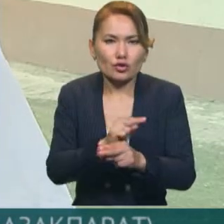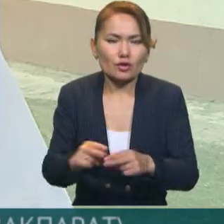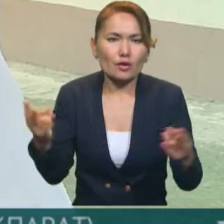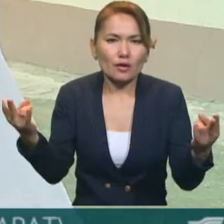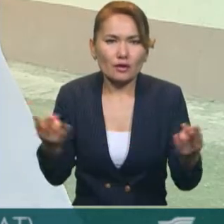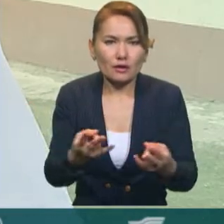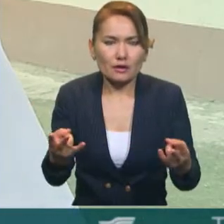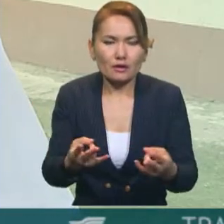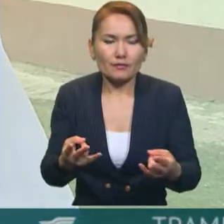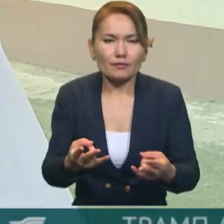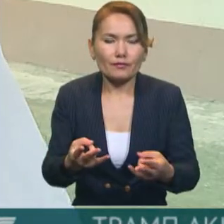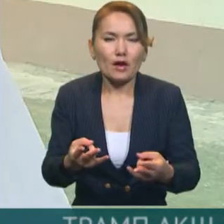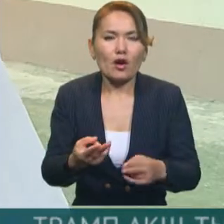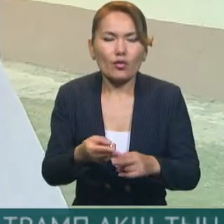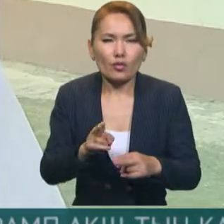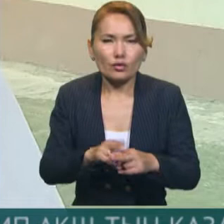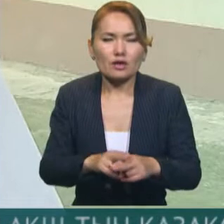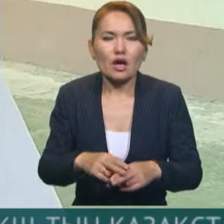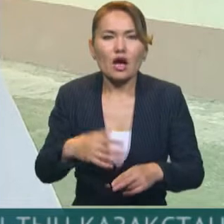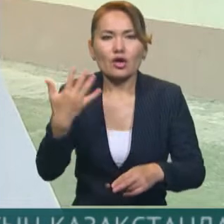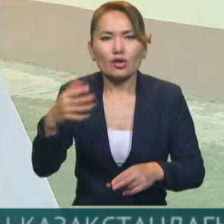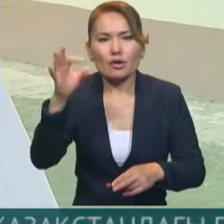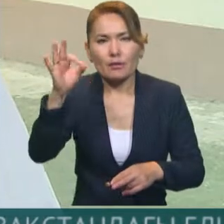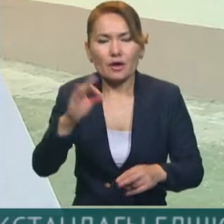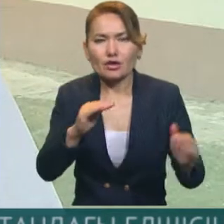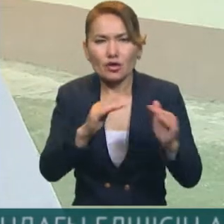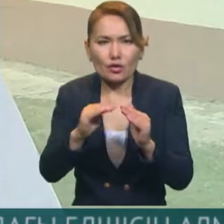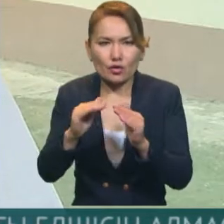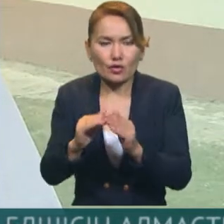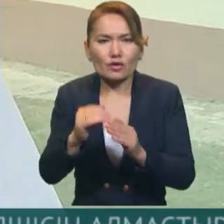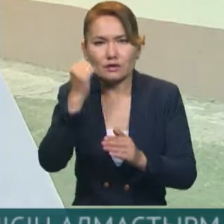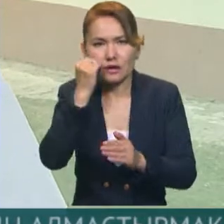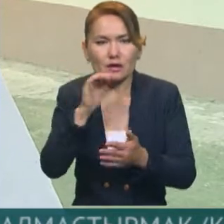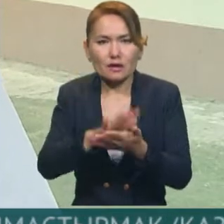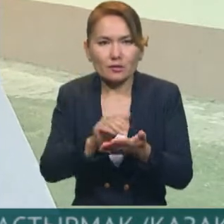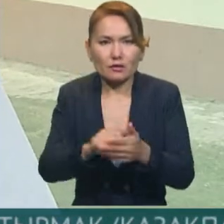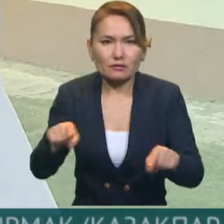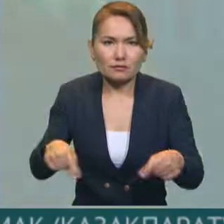Соның оның жартысынан көбі күрделі жөндеу жұмыстар қажет етеді.